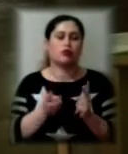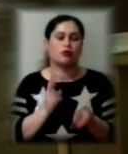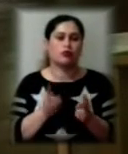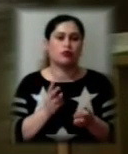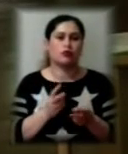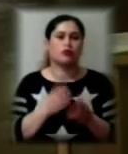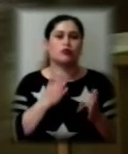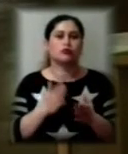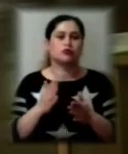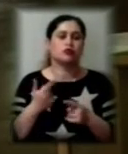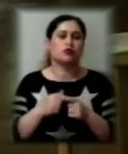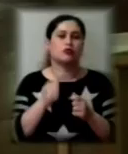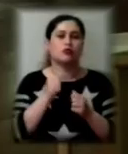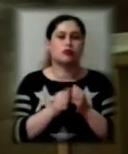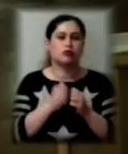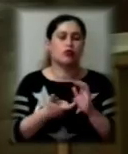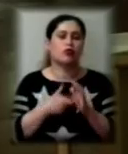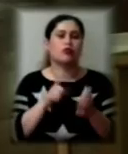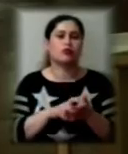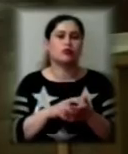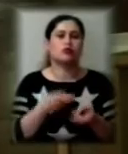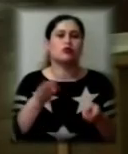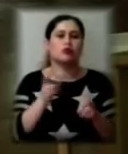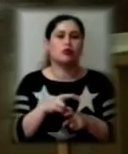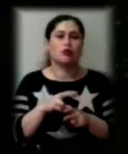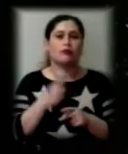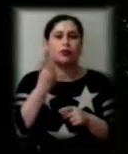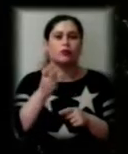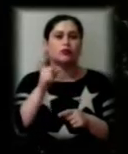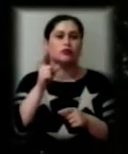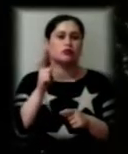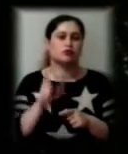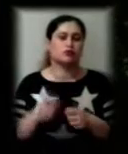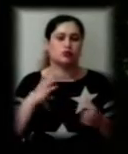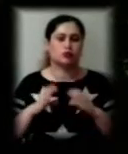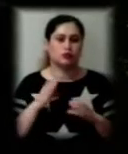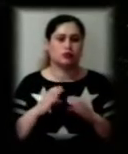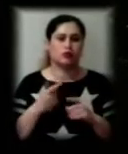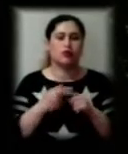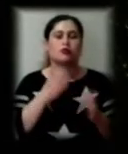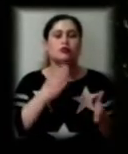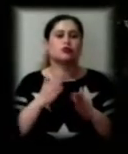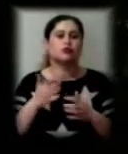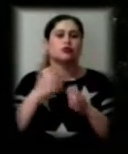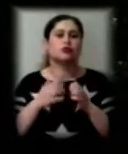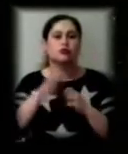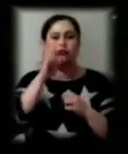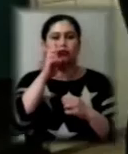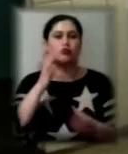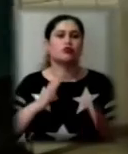в кожної кімнати залишився один студент. А це гуртожиток Херсонського державного